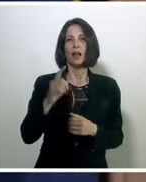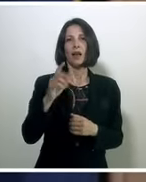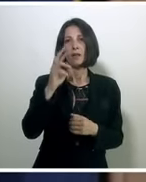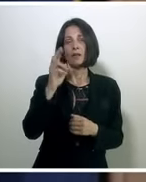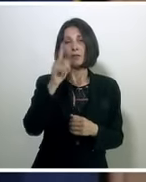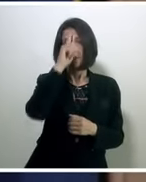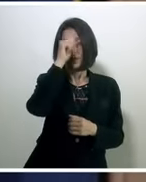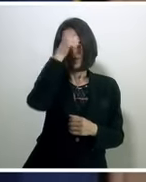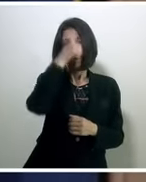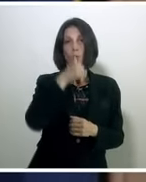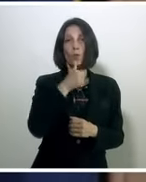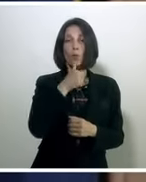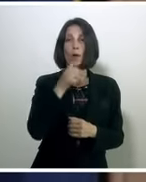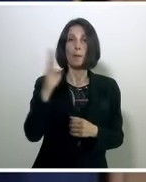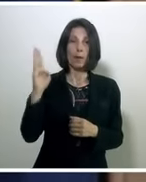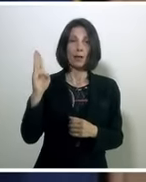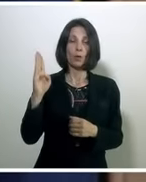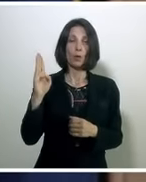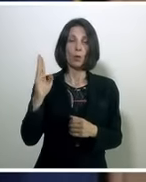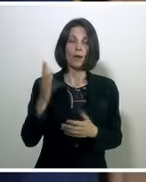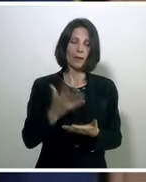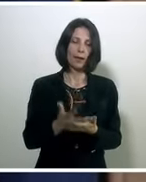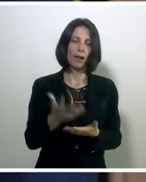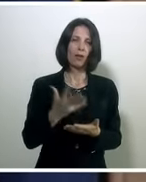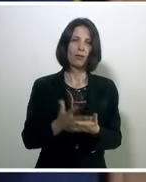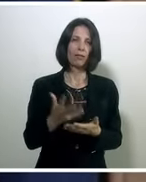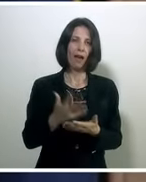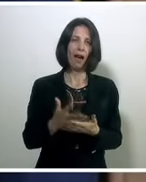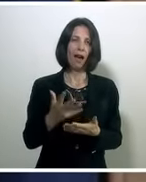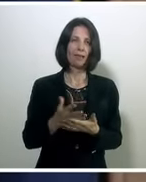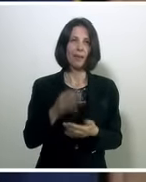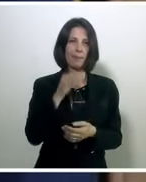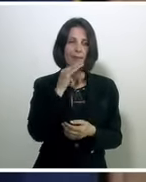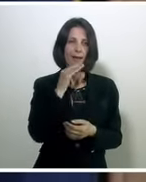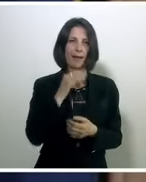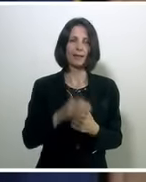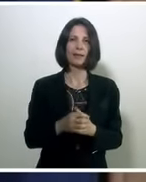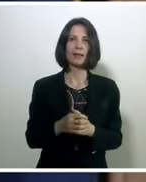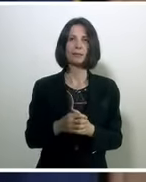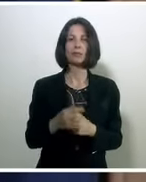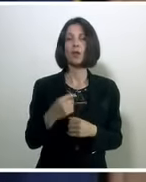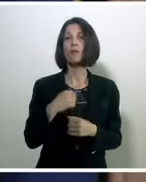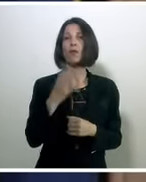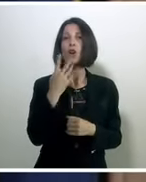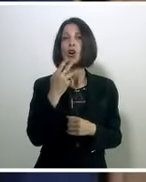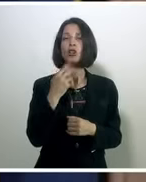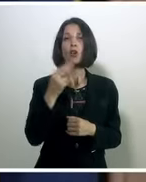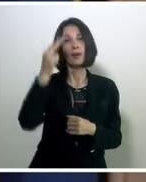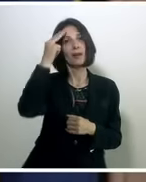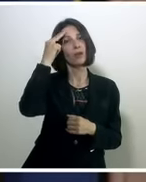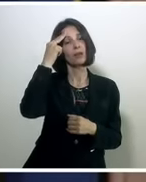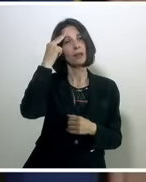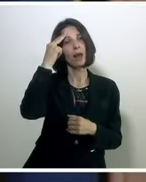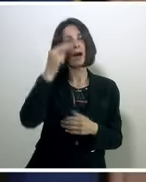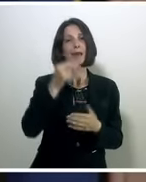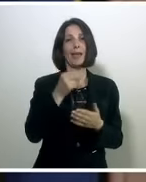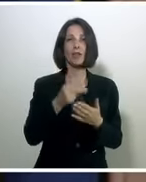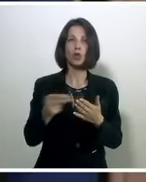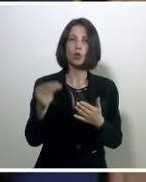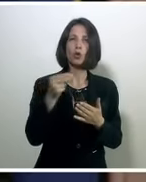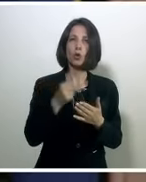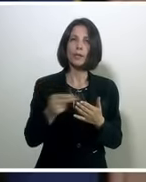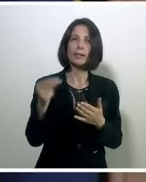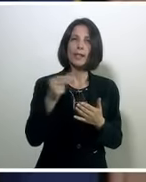interventi mi limito soltanto a ricordarne a sottolineare il la tensione morale costantemente